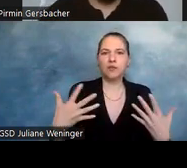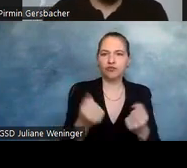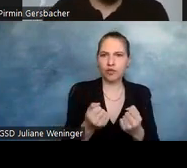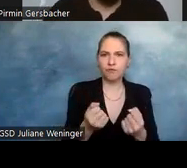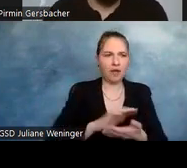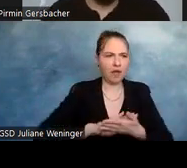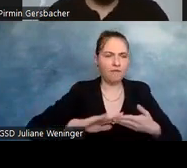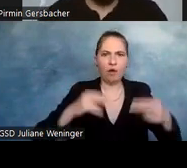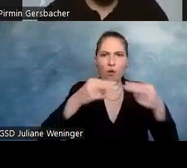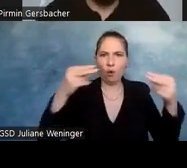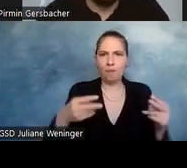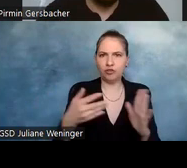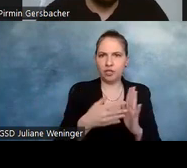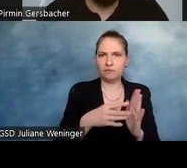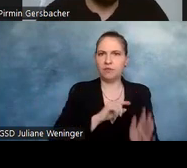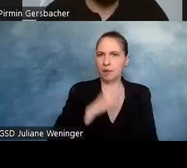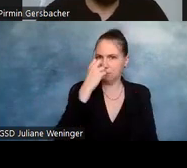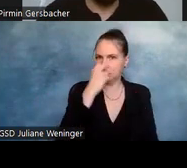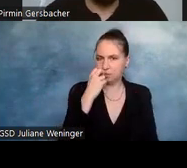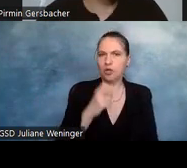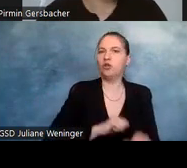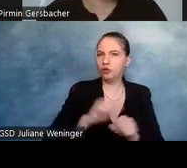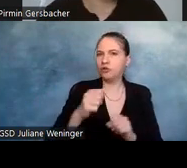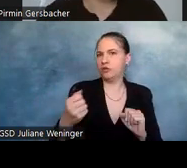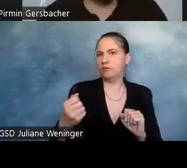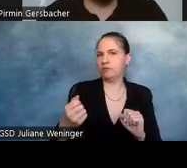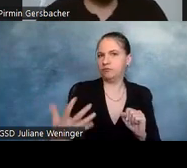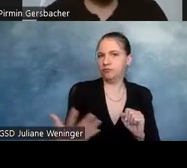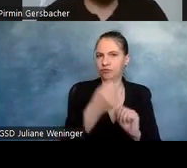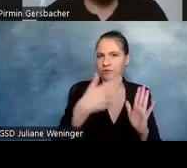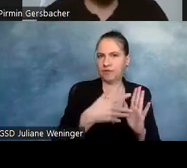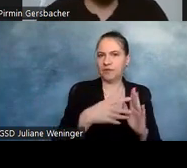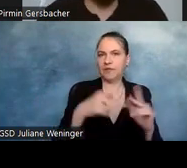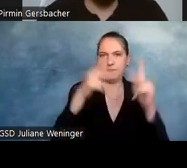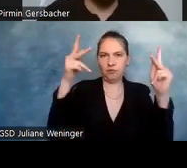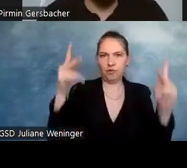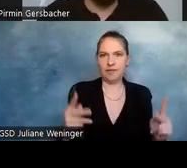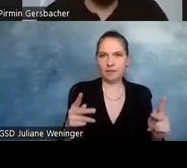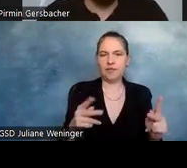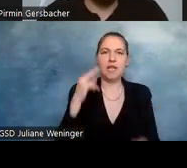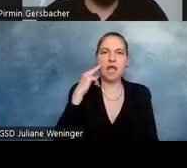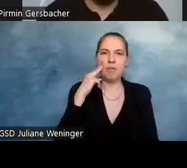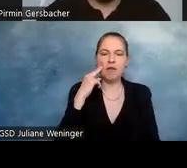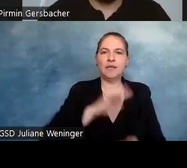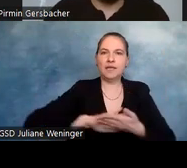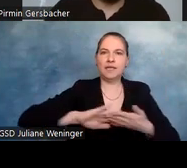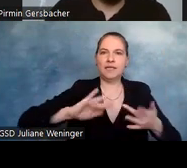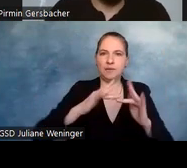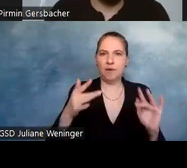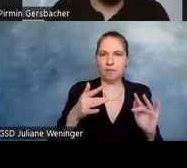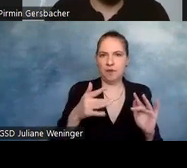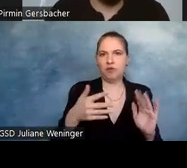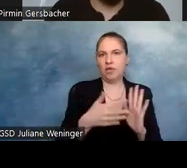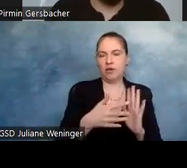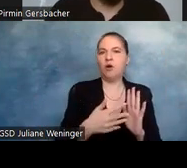Webseiten testen, auch als Laien. Da haben wir uns ein Konzept überlegt, denn das ist der Easy Web Check und den will ich heute zumindest mal zu